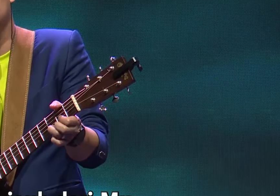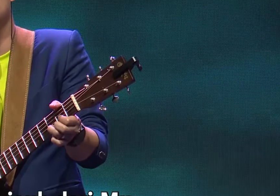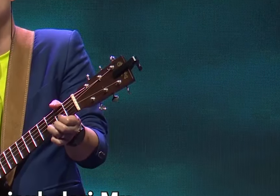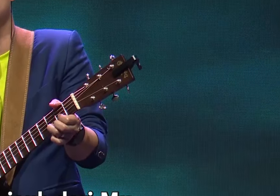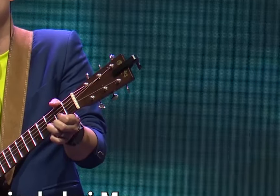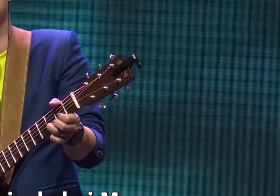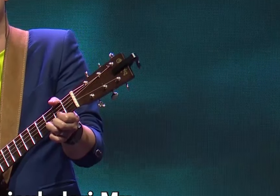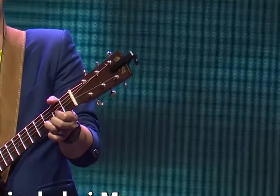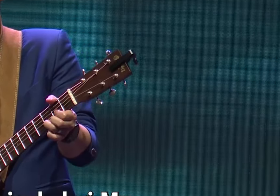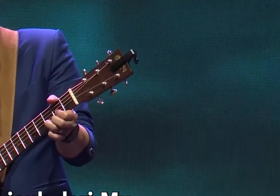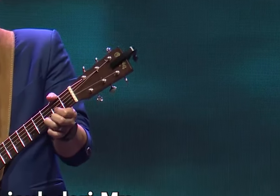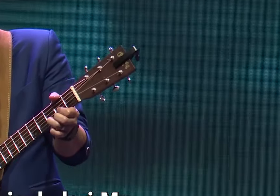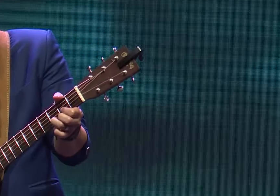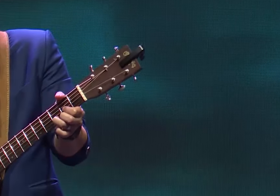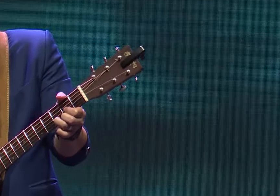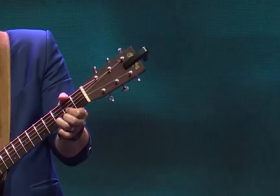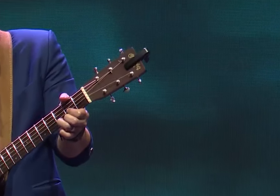dari-Mu.